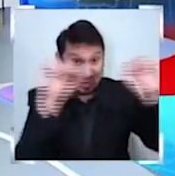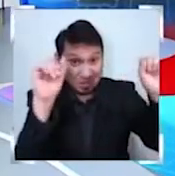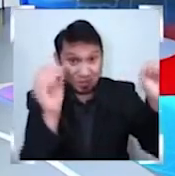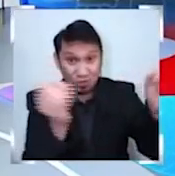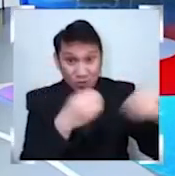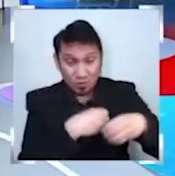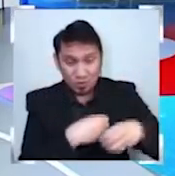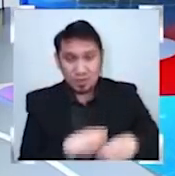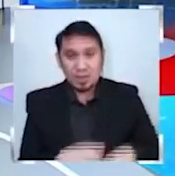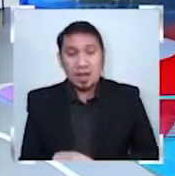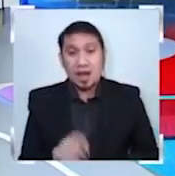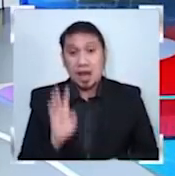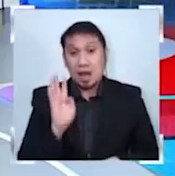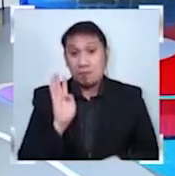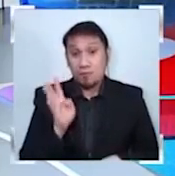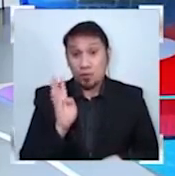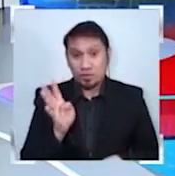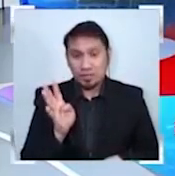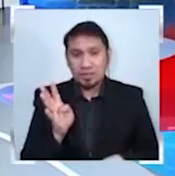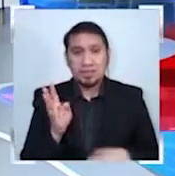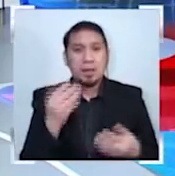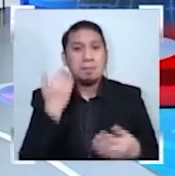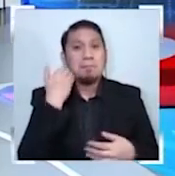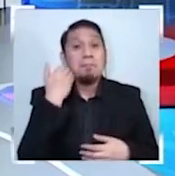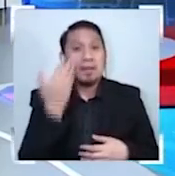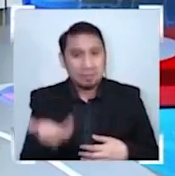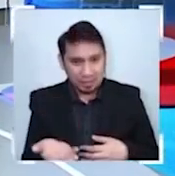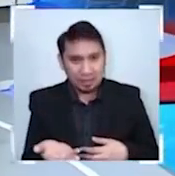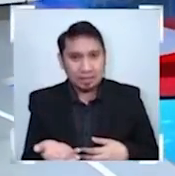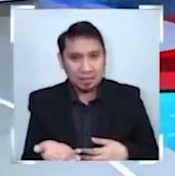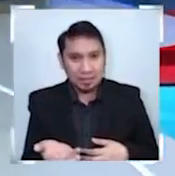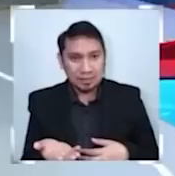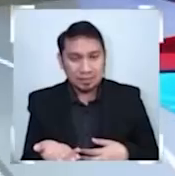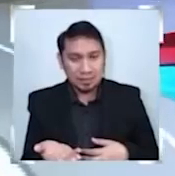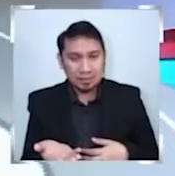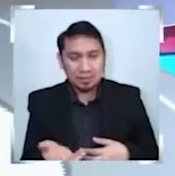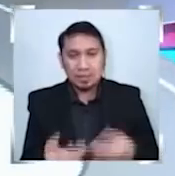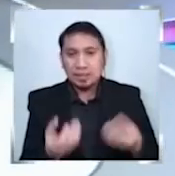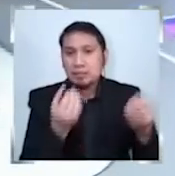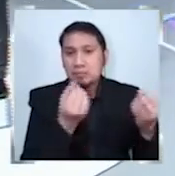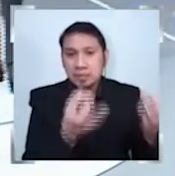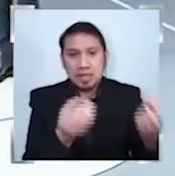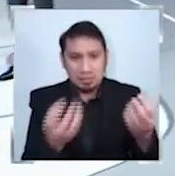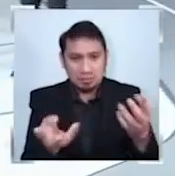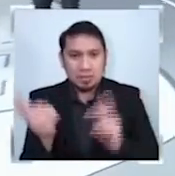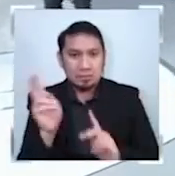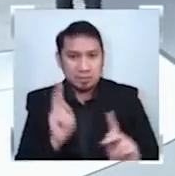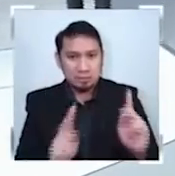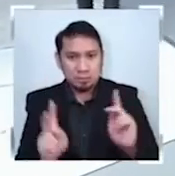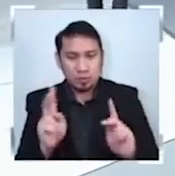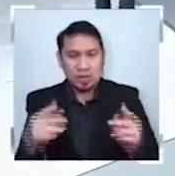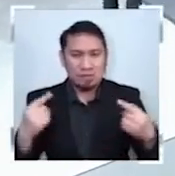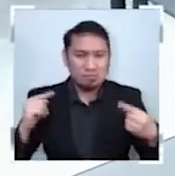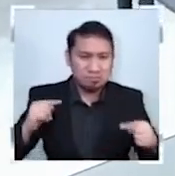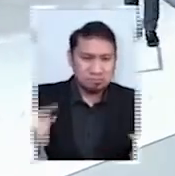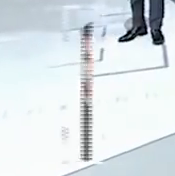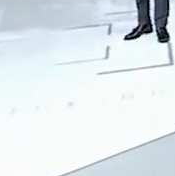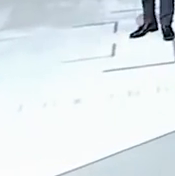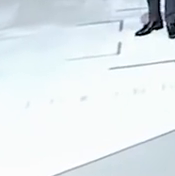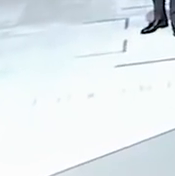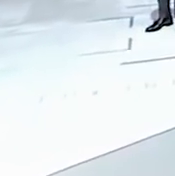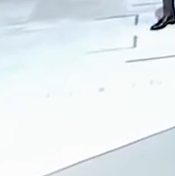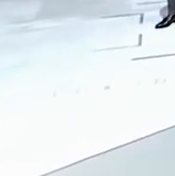sundalo na ang nasasawi ngayon sa Ukraine. Dose-dose na pa ang sugatan. Wala pang datos sa mga apektadong